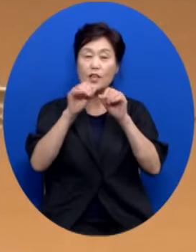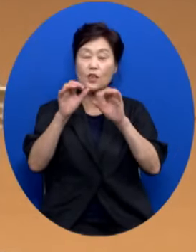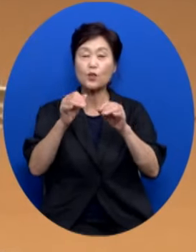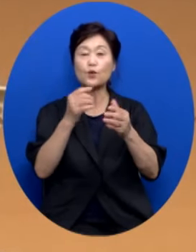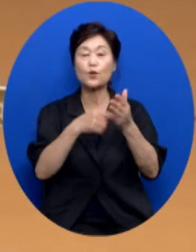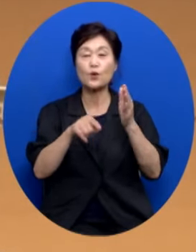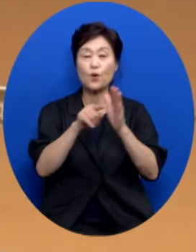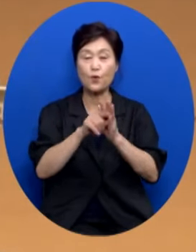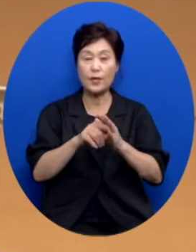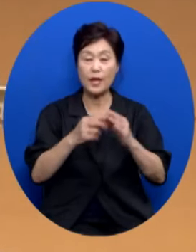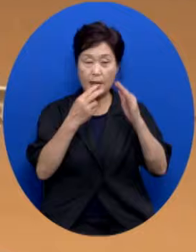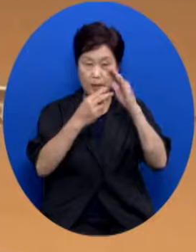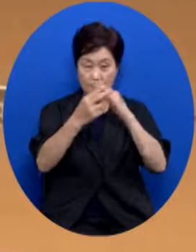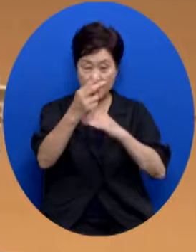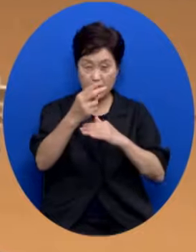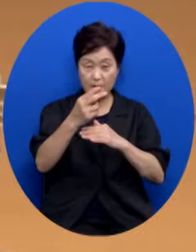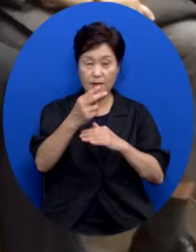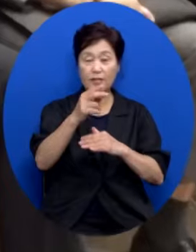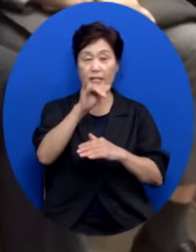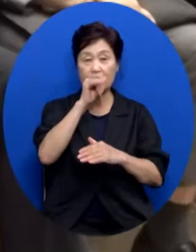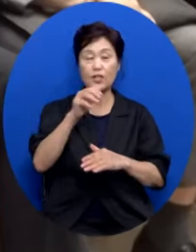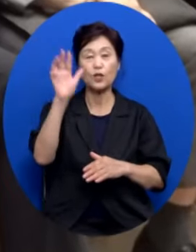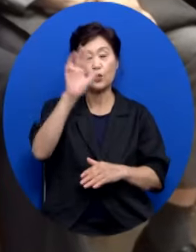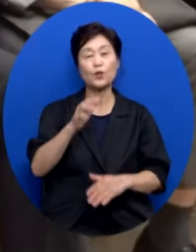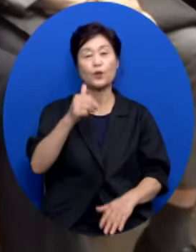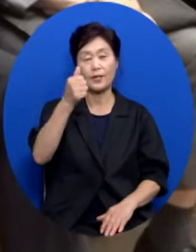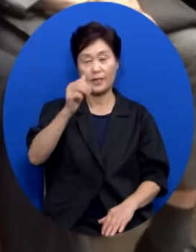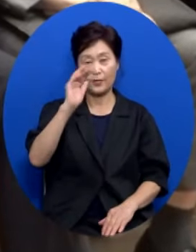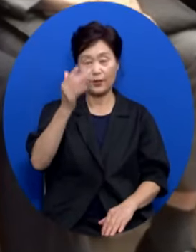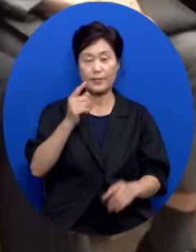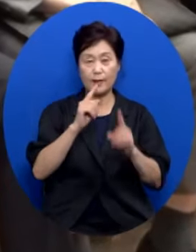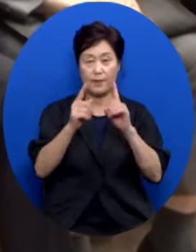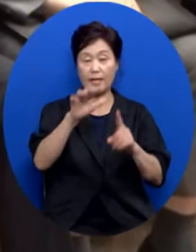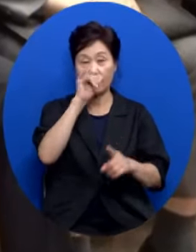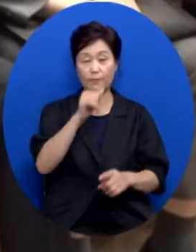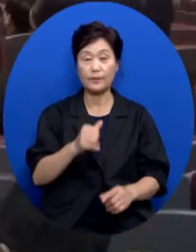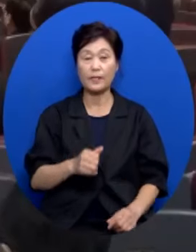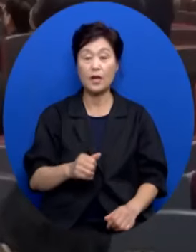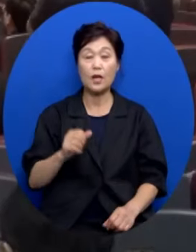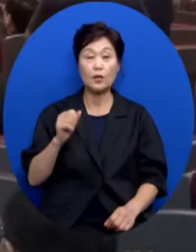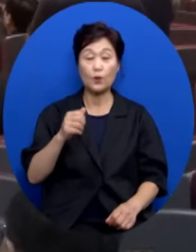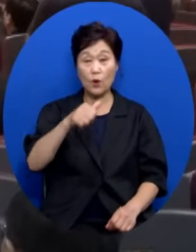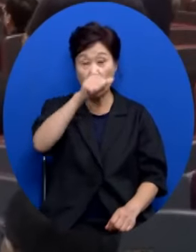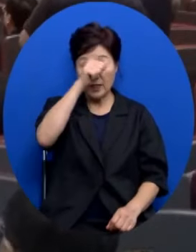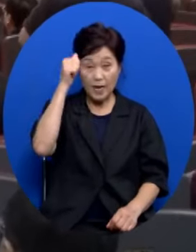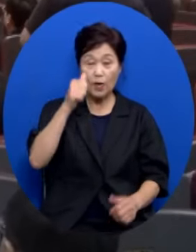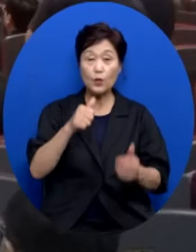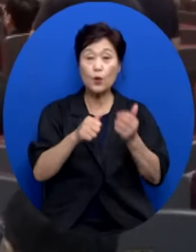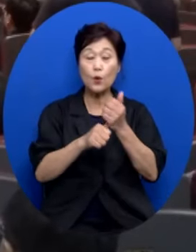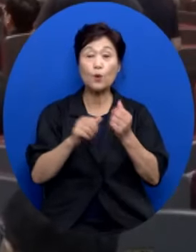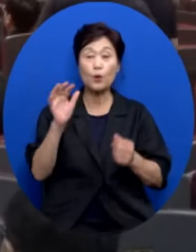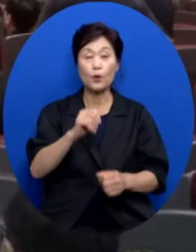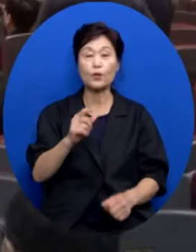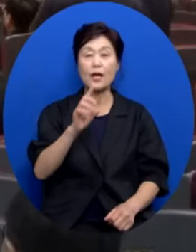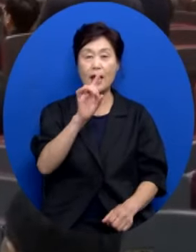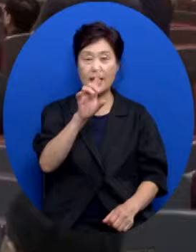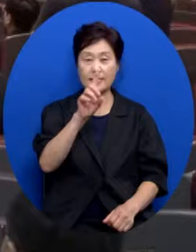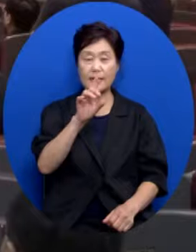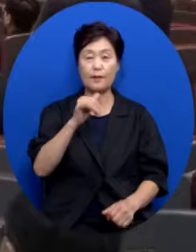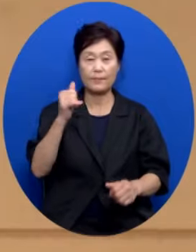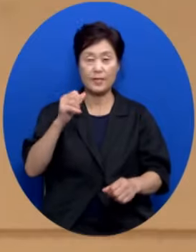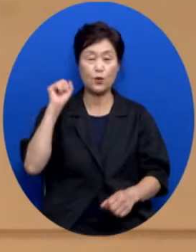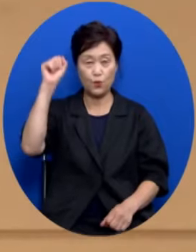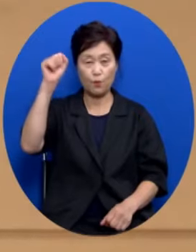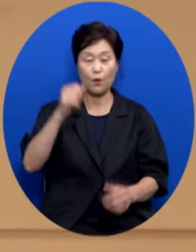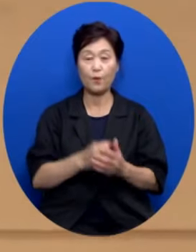제시하는 총회장이 되겠다고 다짐했습니다 장로 부총회장 후보로는 윤한진 장로가 단일 후보로 나섰습니다